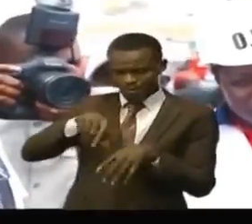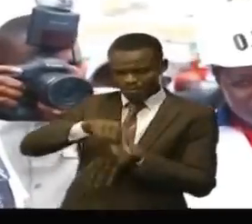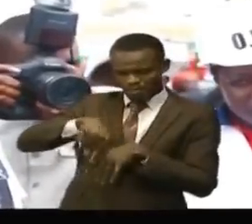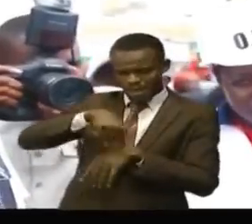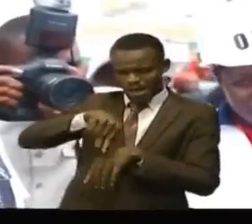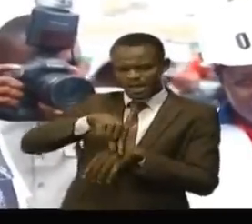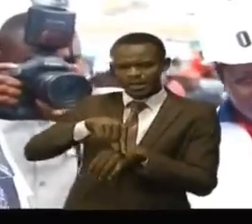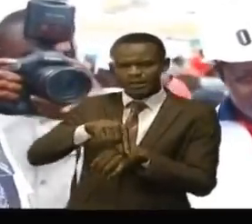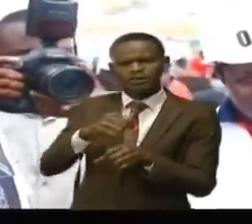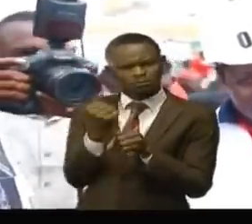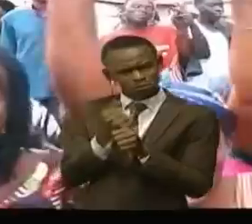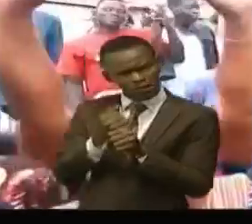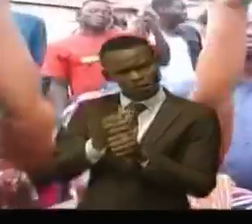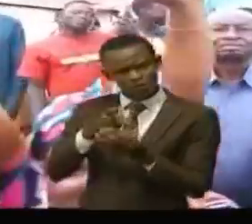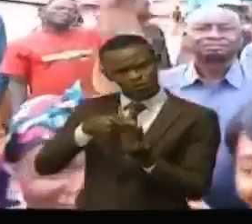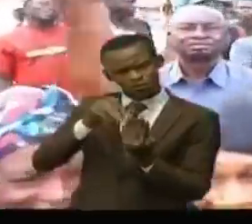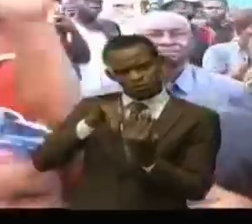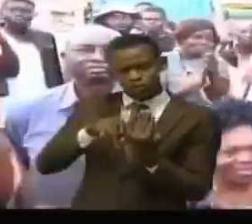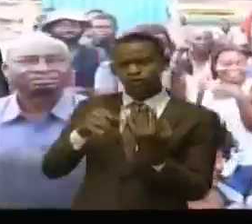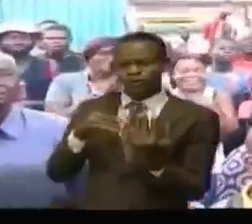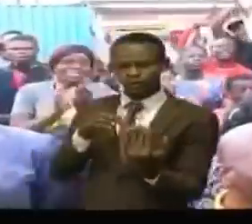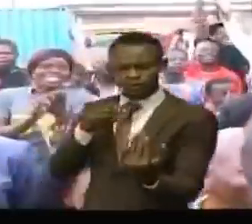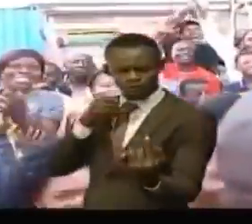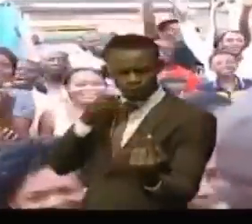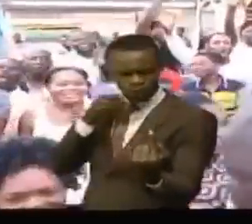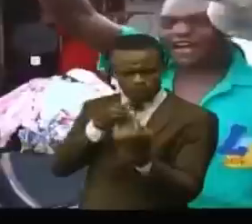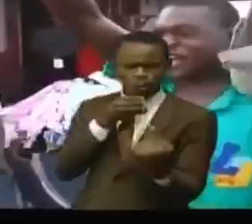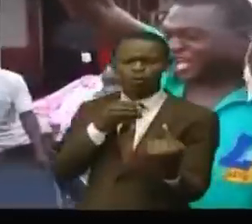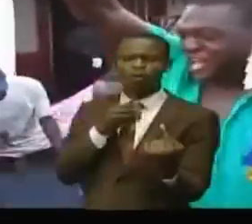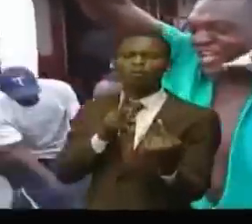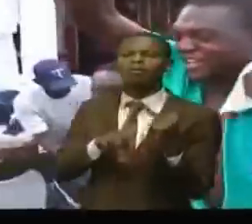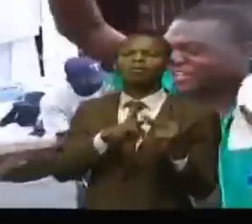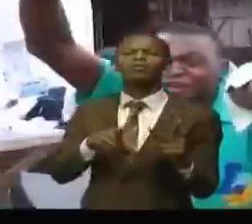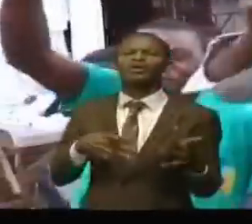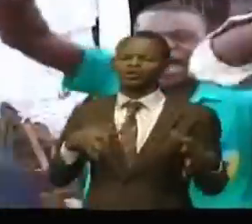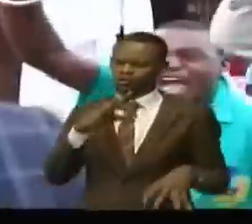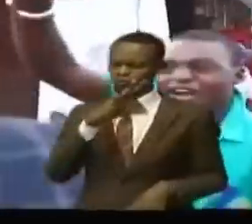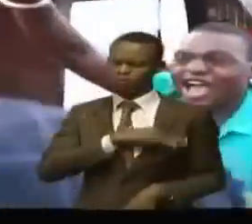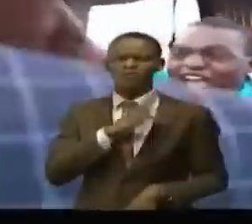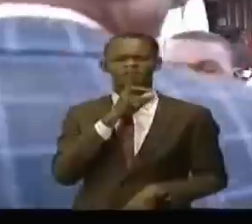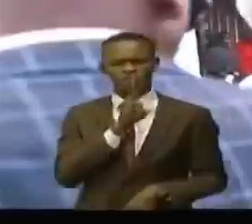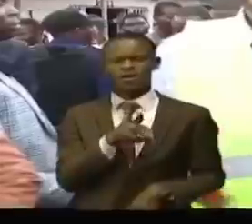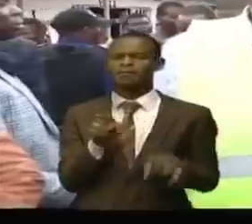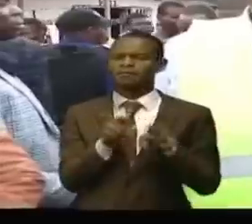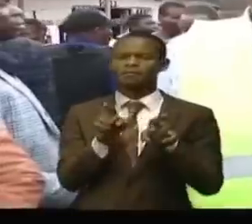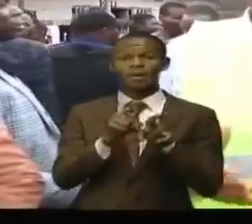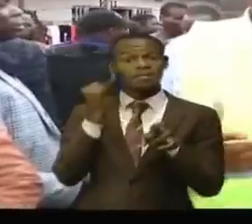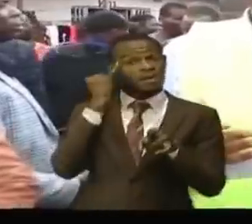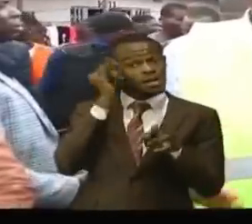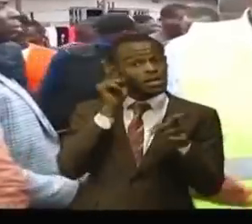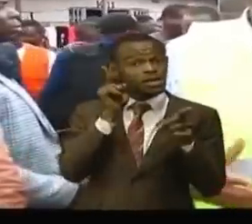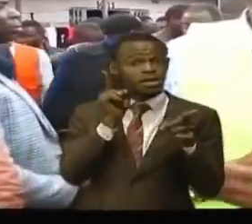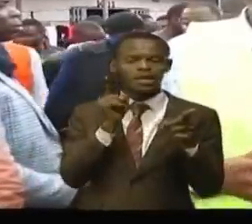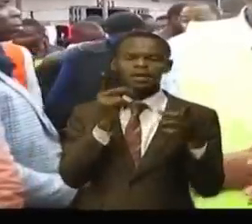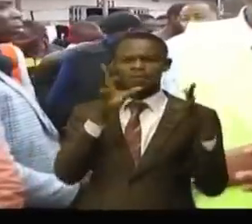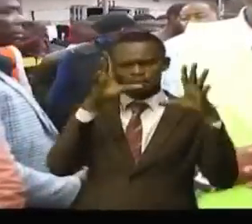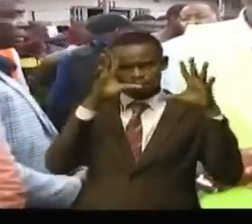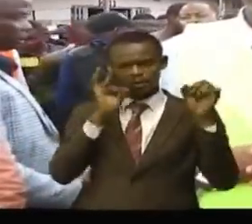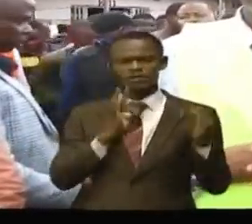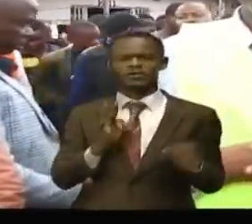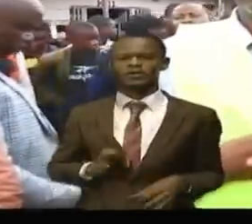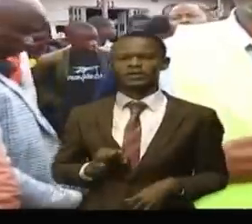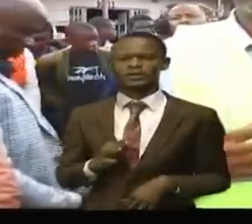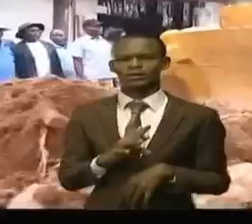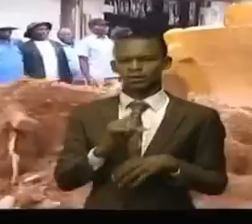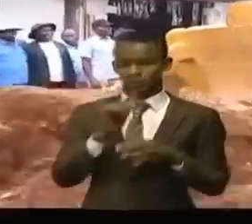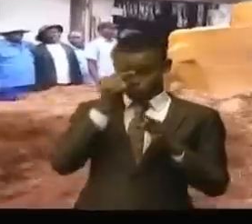projet qui touche directement la population, comme le veut le président de la République, Félix-Antoine Tshisekedi Tshilombo. La population du